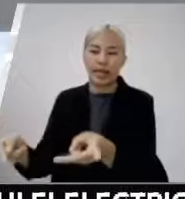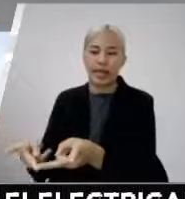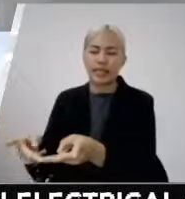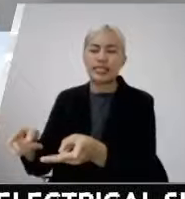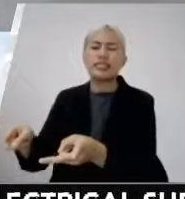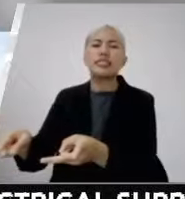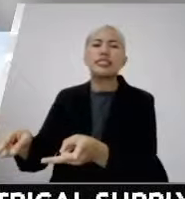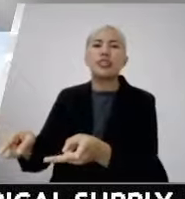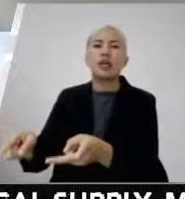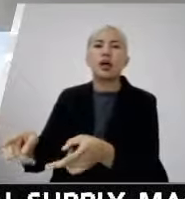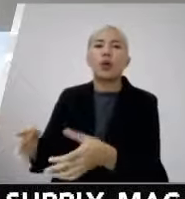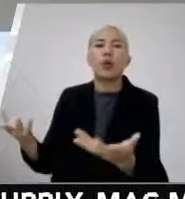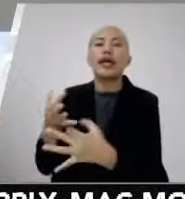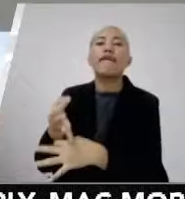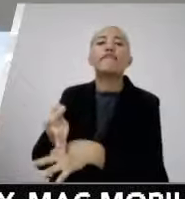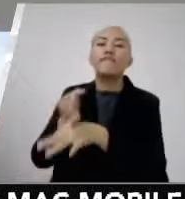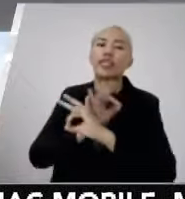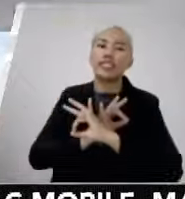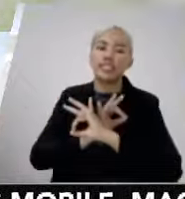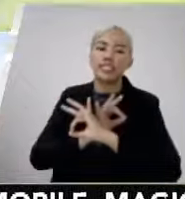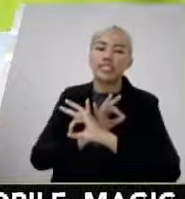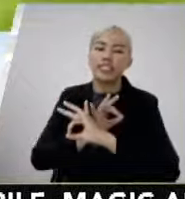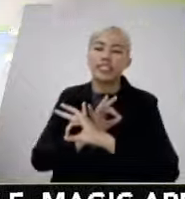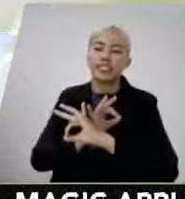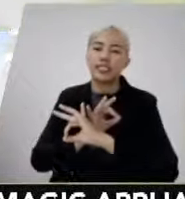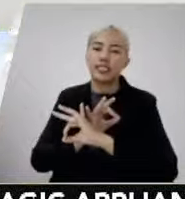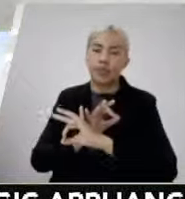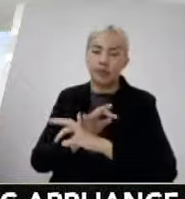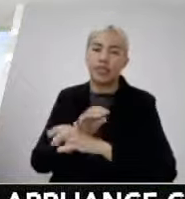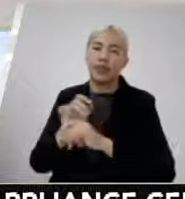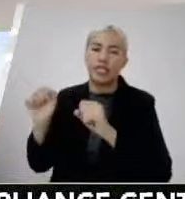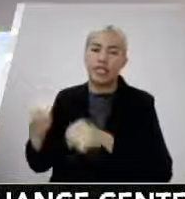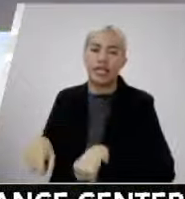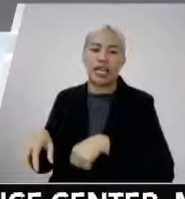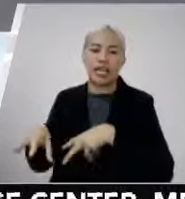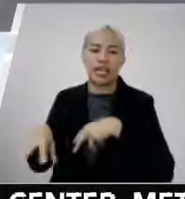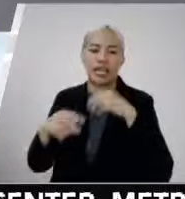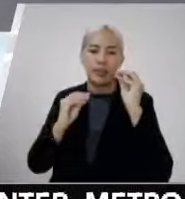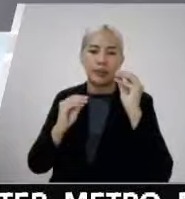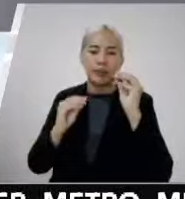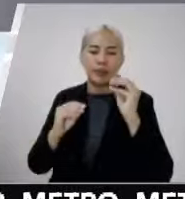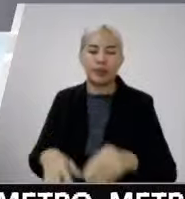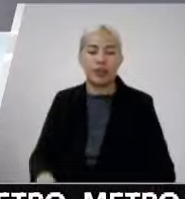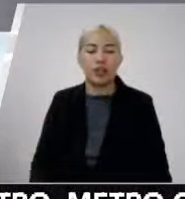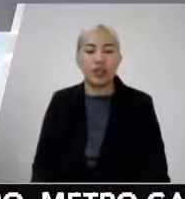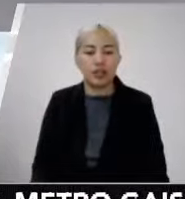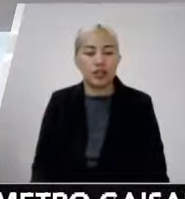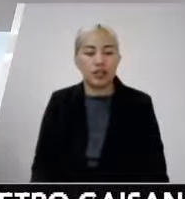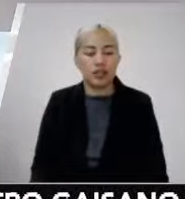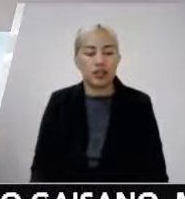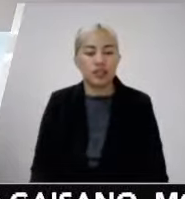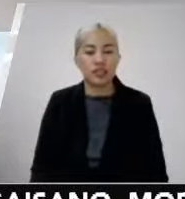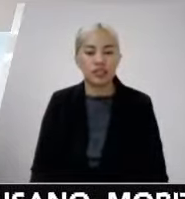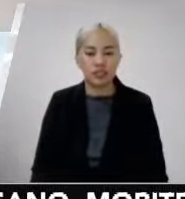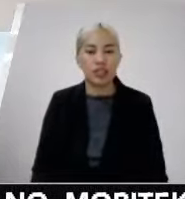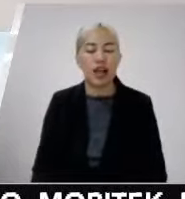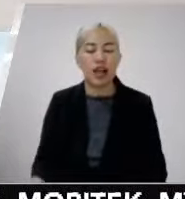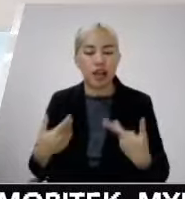or pwede na sila na mailikas. Mm-hmm. Kasi nagbibigay naman po kami ng siren in case na may